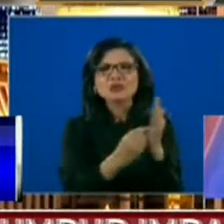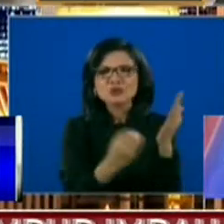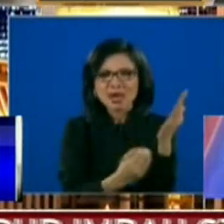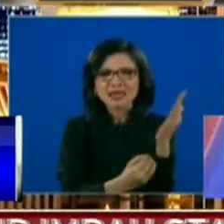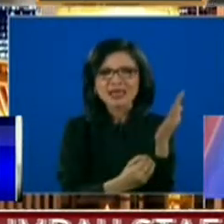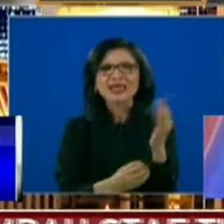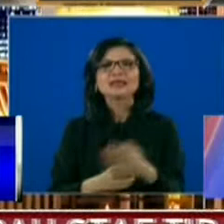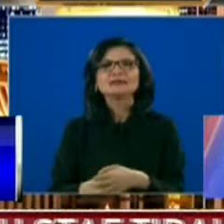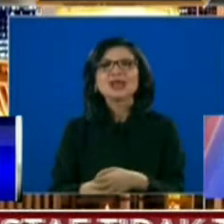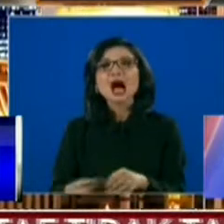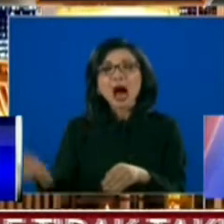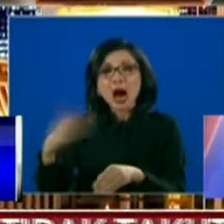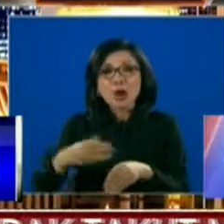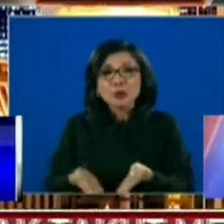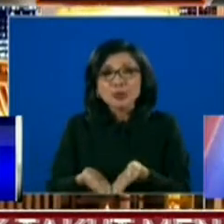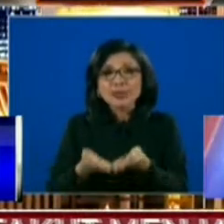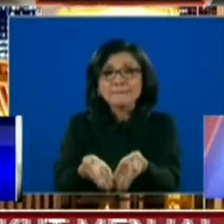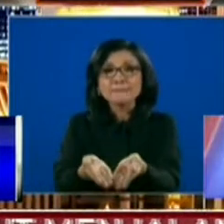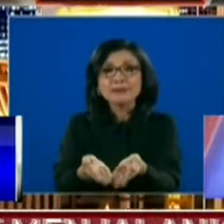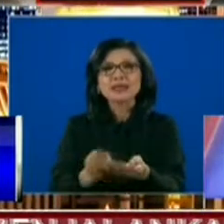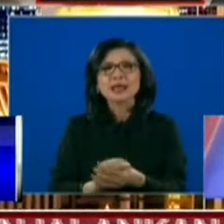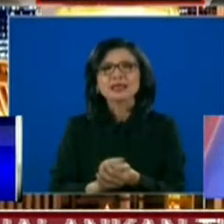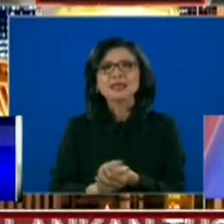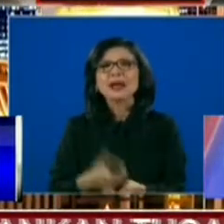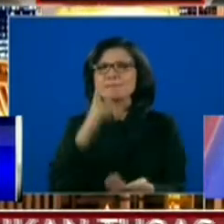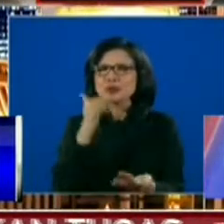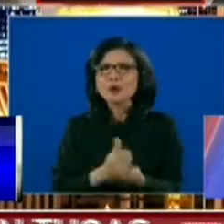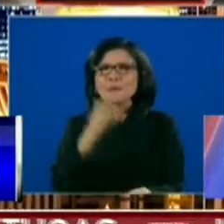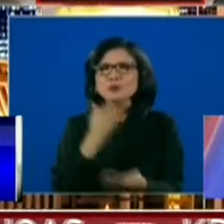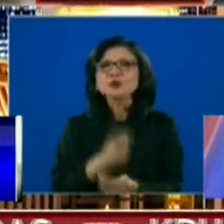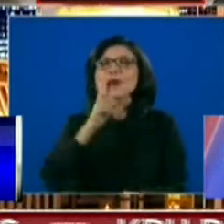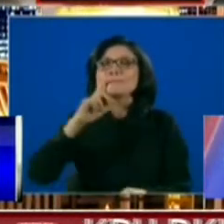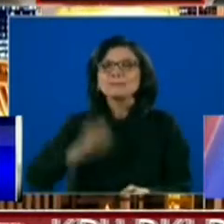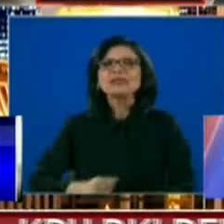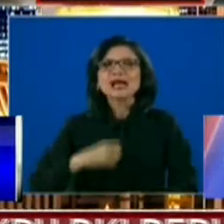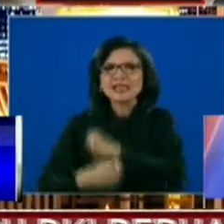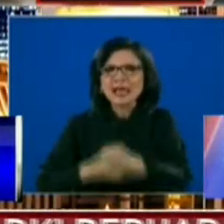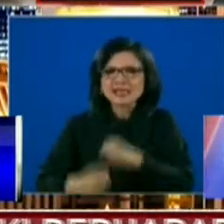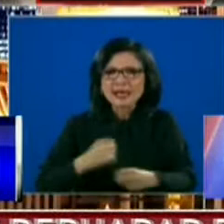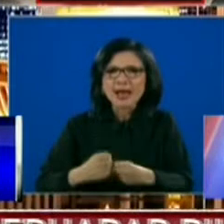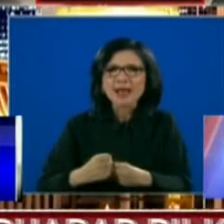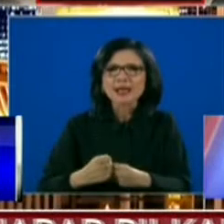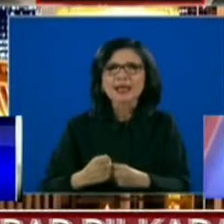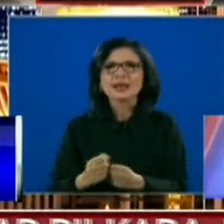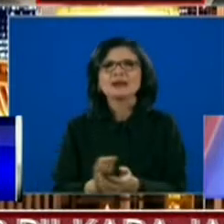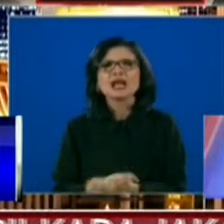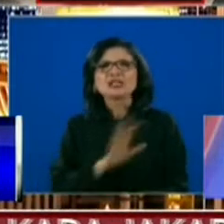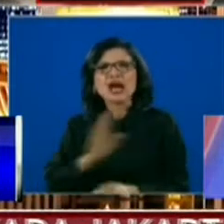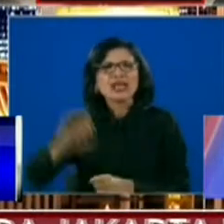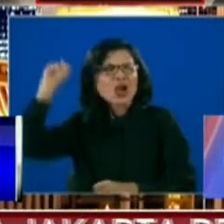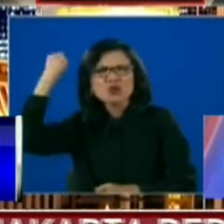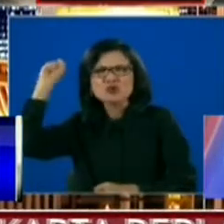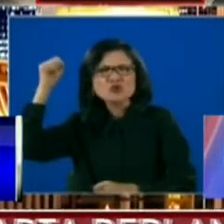itu, mari kita berikan yang betul-betul bisa dilaksanakan. Tidak memberikan wacana-wacana yang sulit